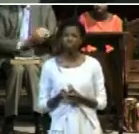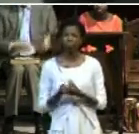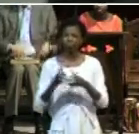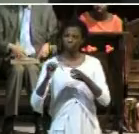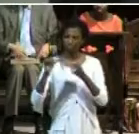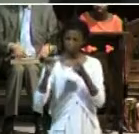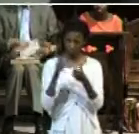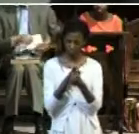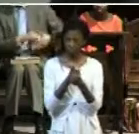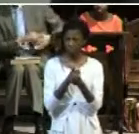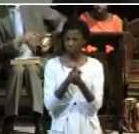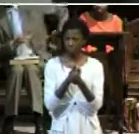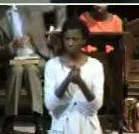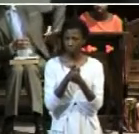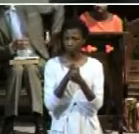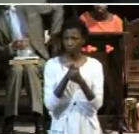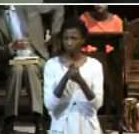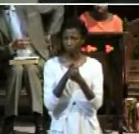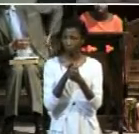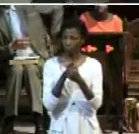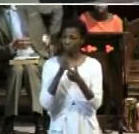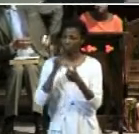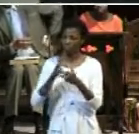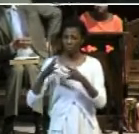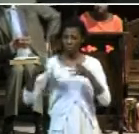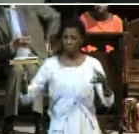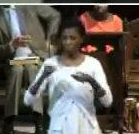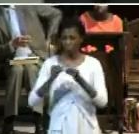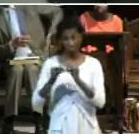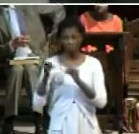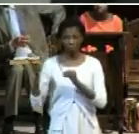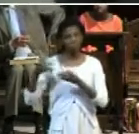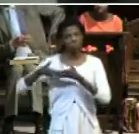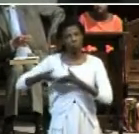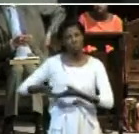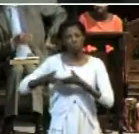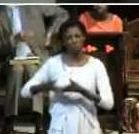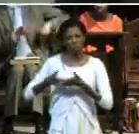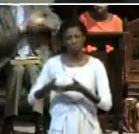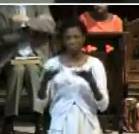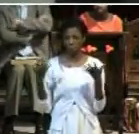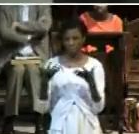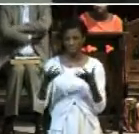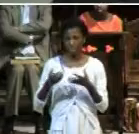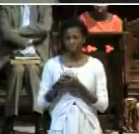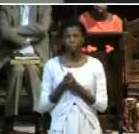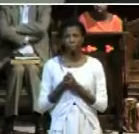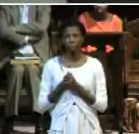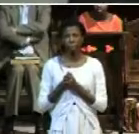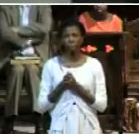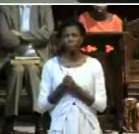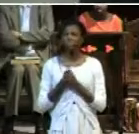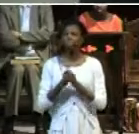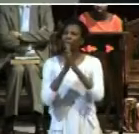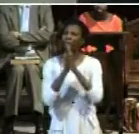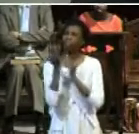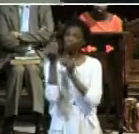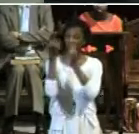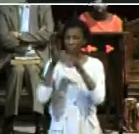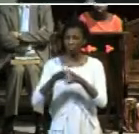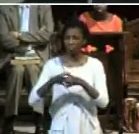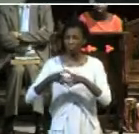D'abord, le gros défi qu'il porte sur ses épaules, il le prend comme ceci, c'est que l'Église adventiste